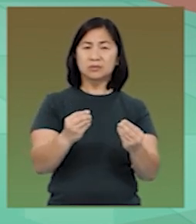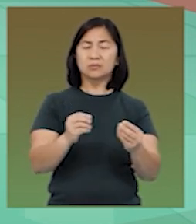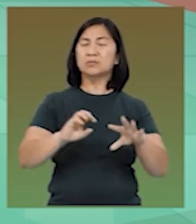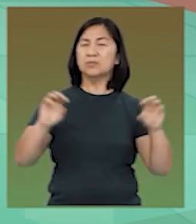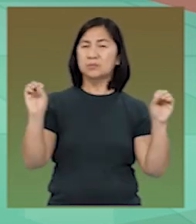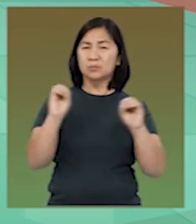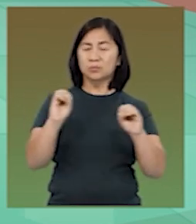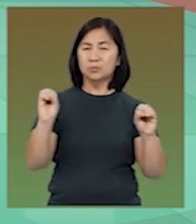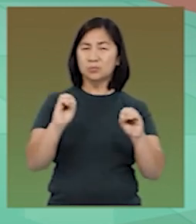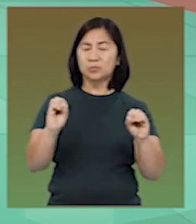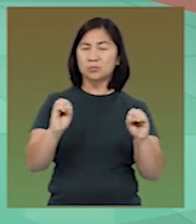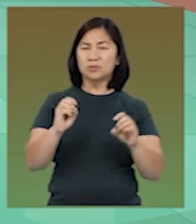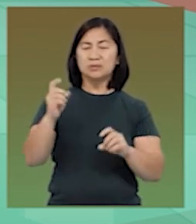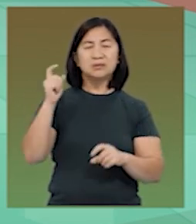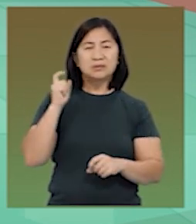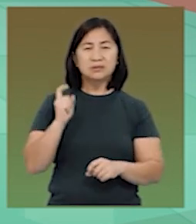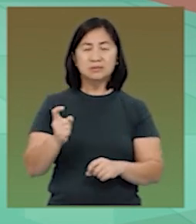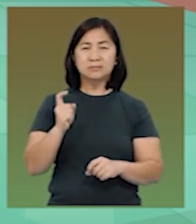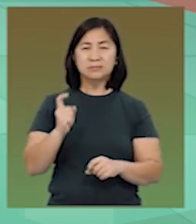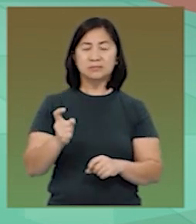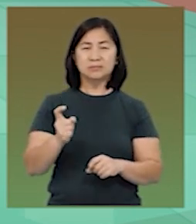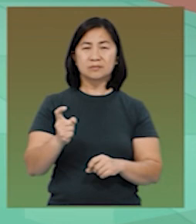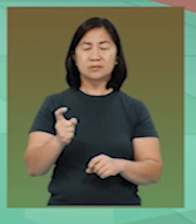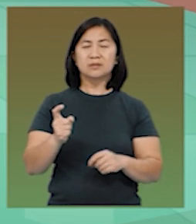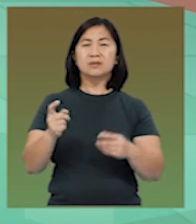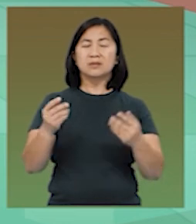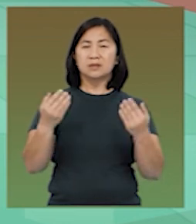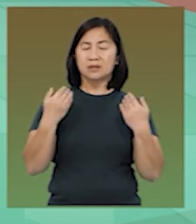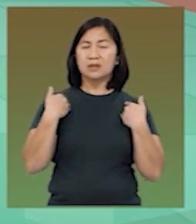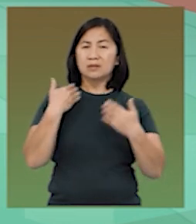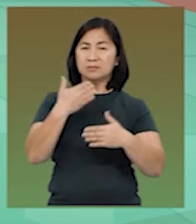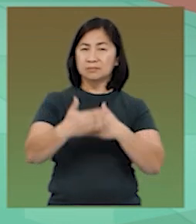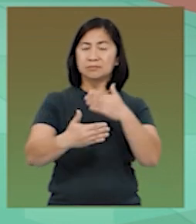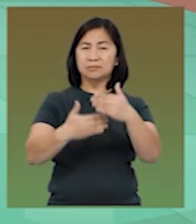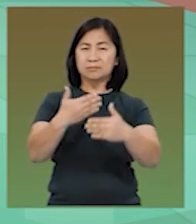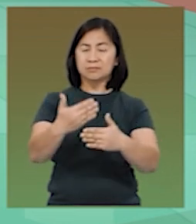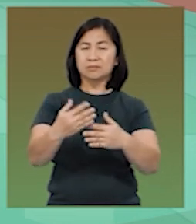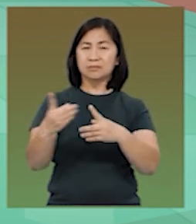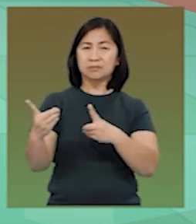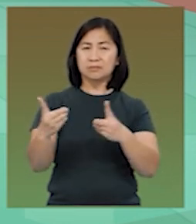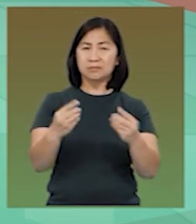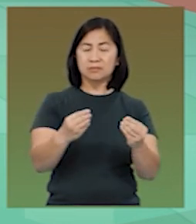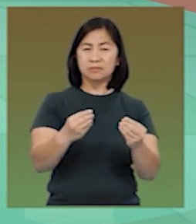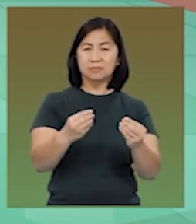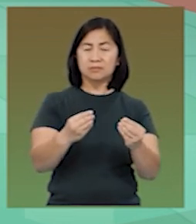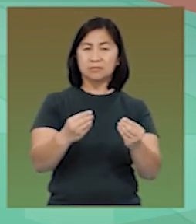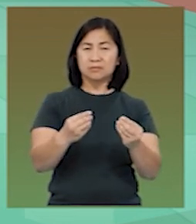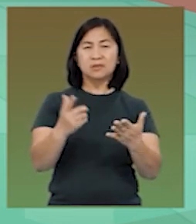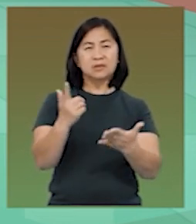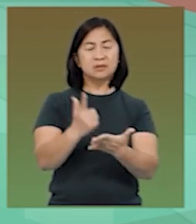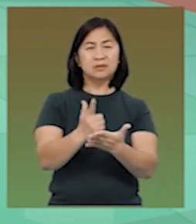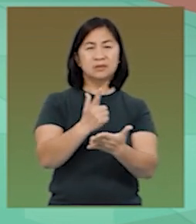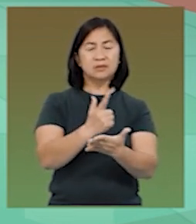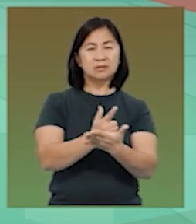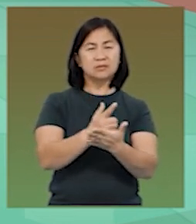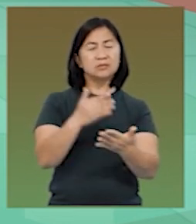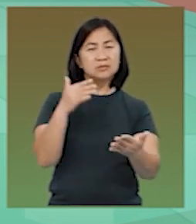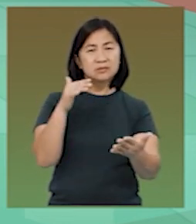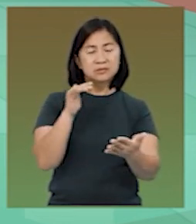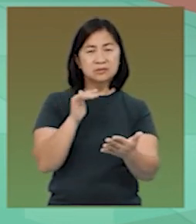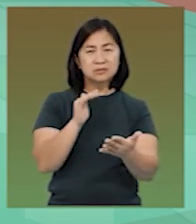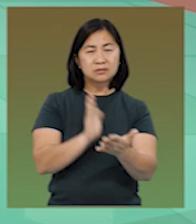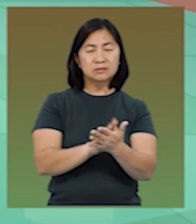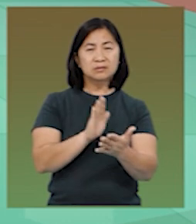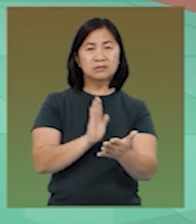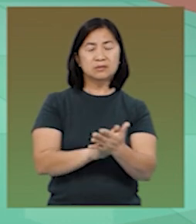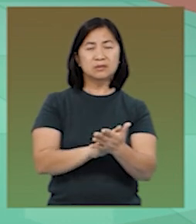nang walang pagmamadali at mas may sistema sa paggawa. Maging aralin man iyan sa paaralan,